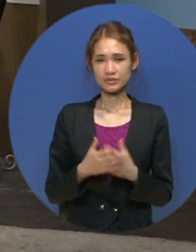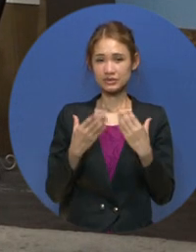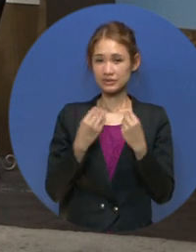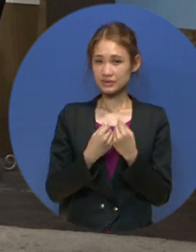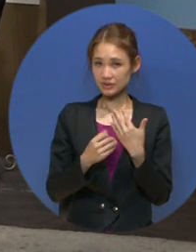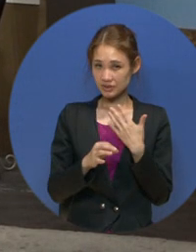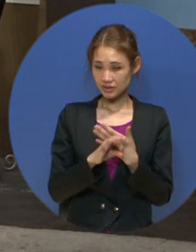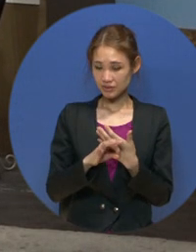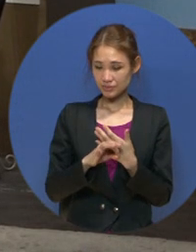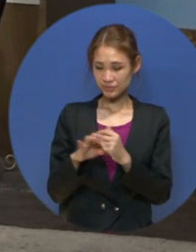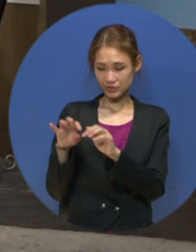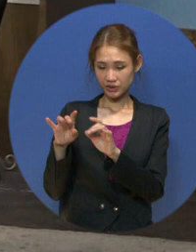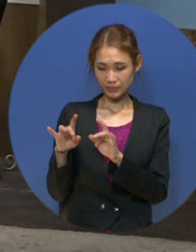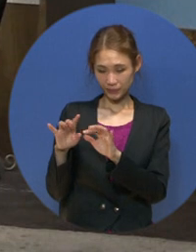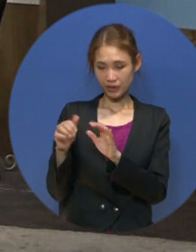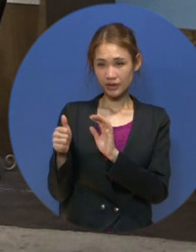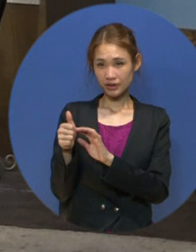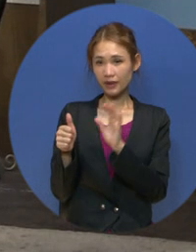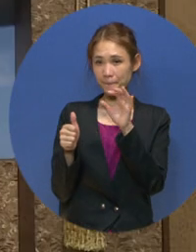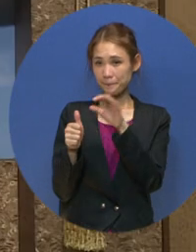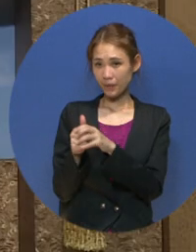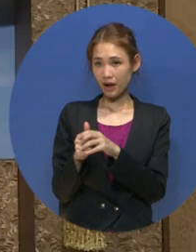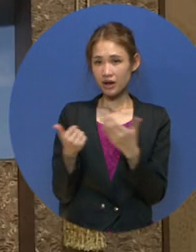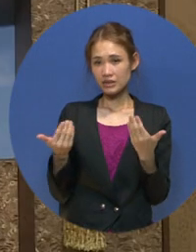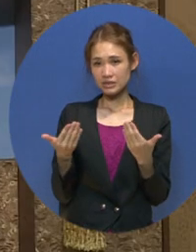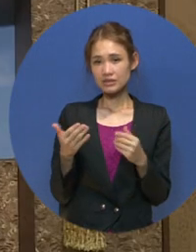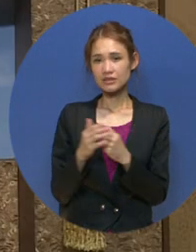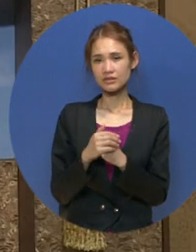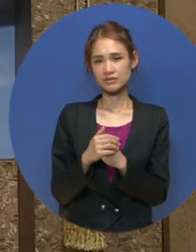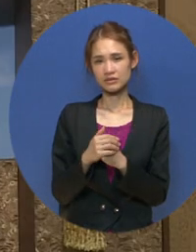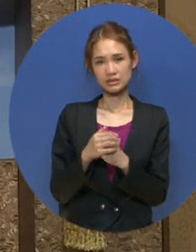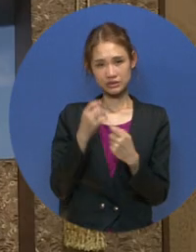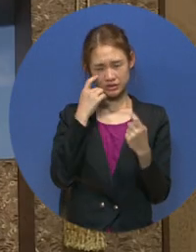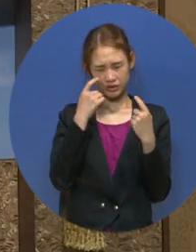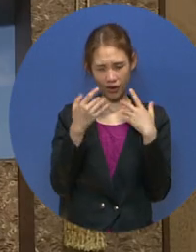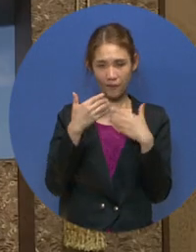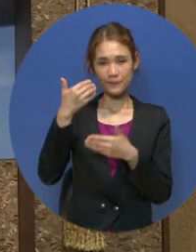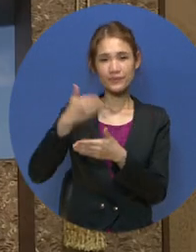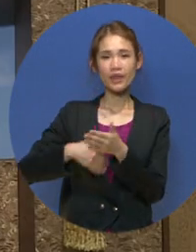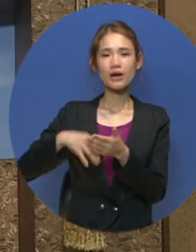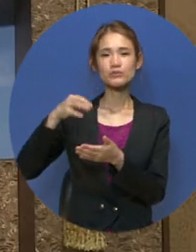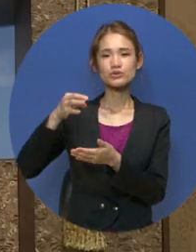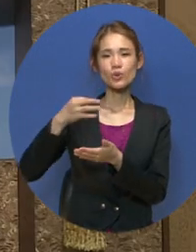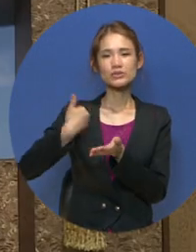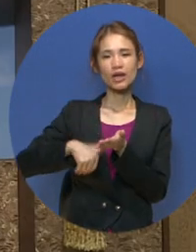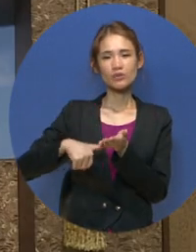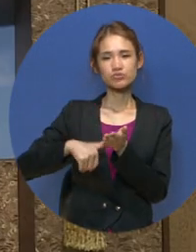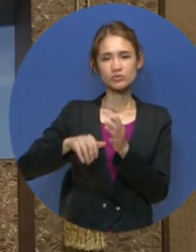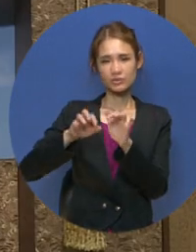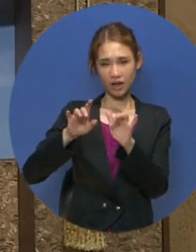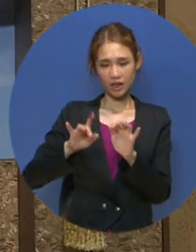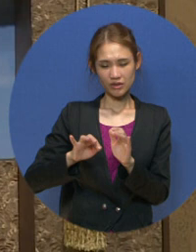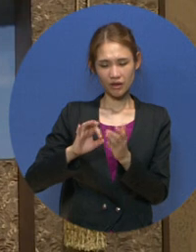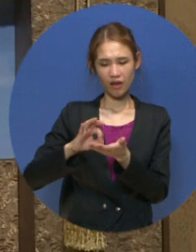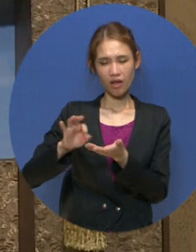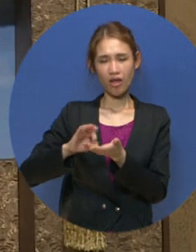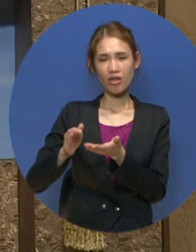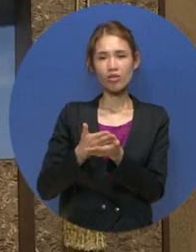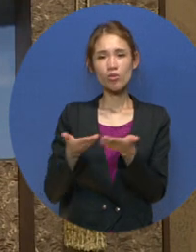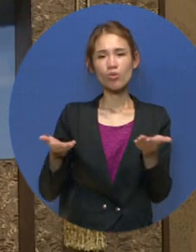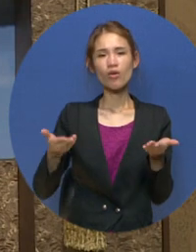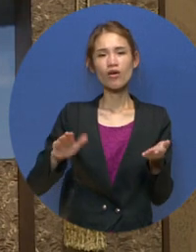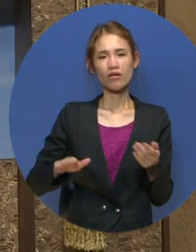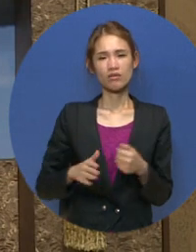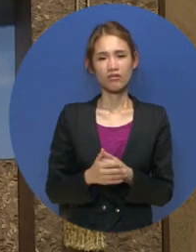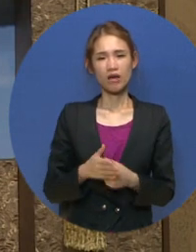POS를 담당하고 있는 우리 직원분들 입장에서는 네. 정확하게 이제 거스름돈 상품을 카운트하고 거스름돈을 지급해야 되는데 예.